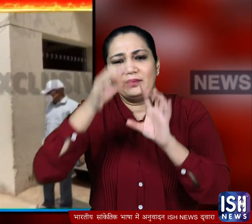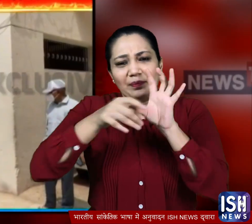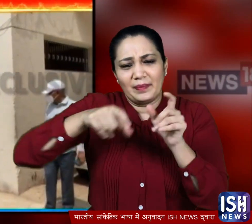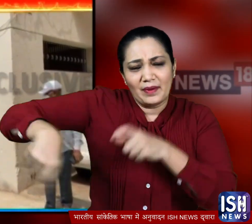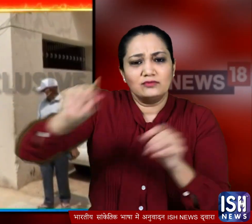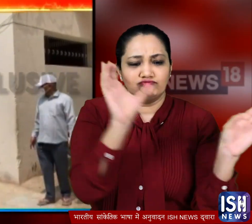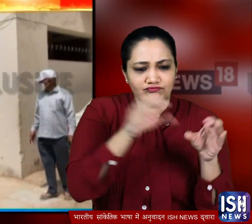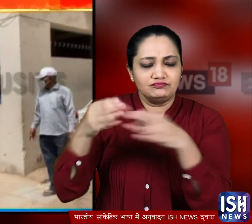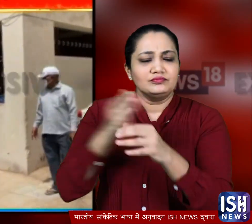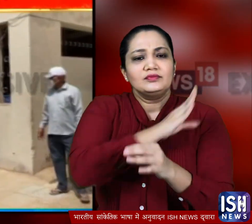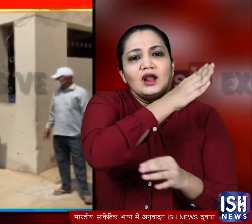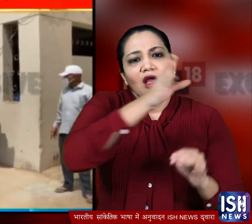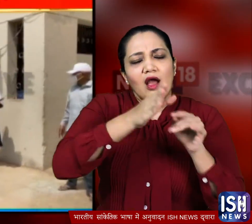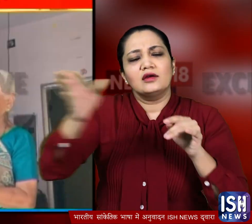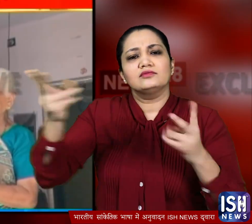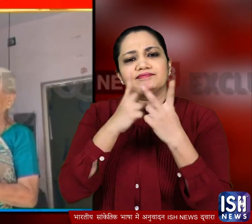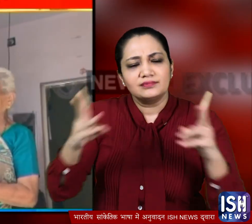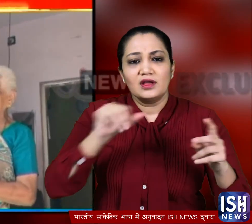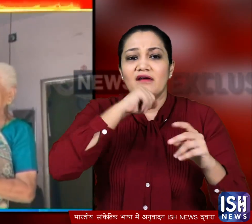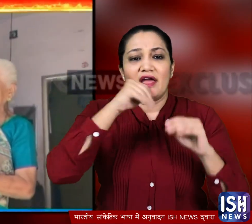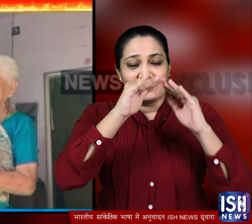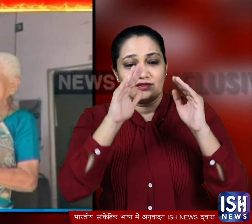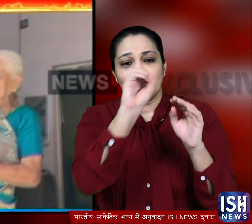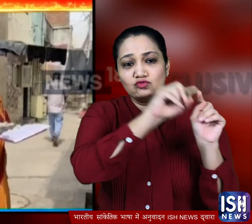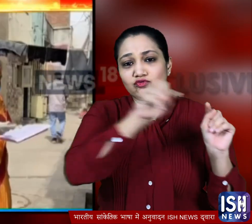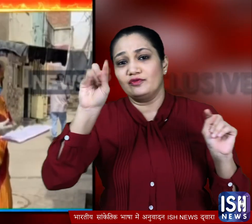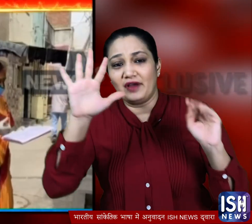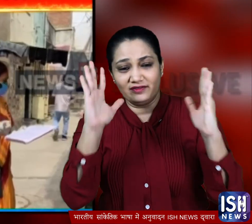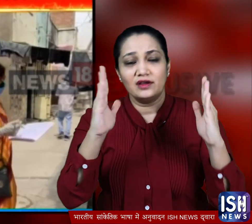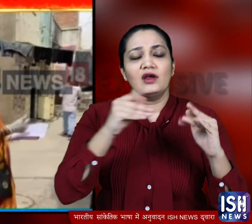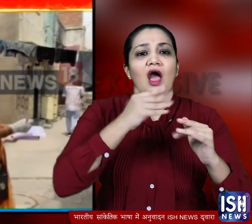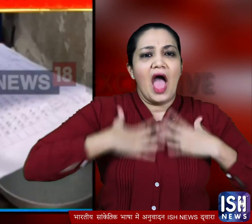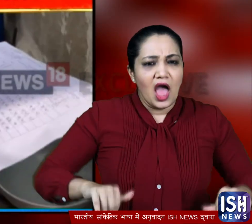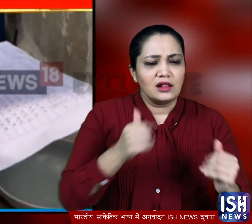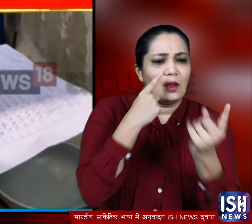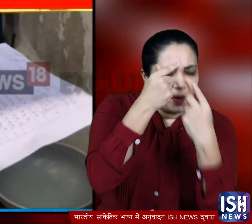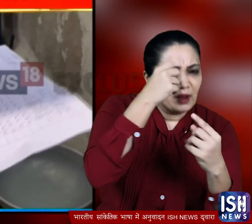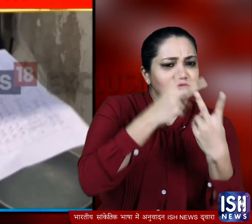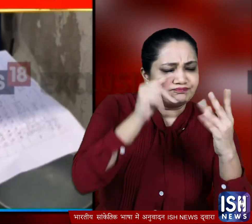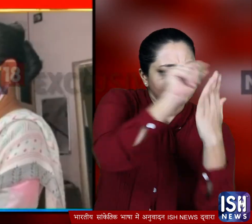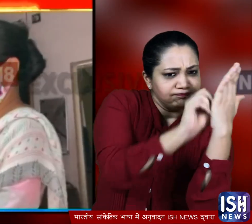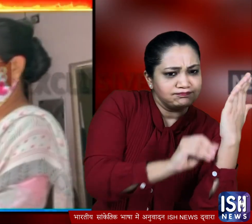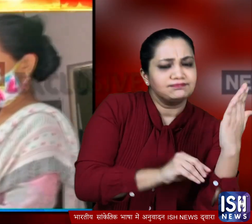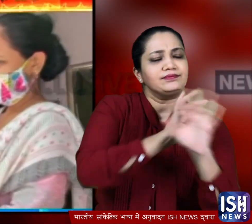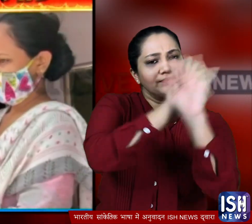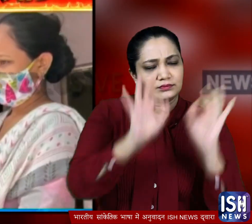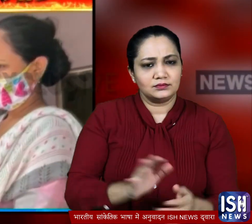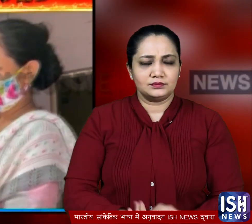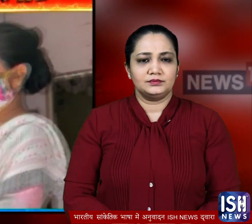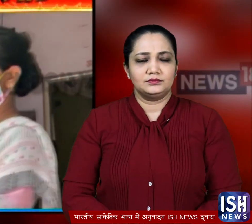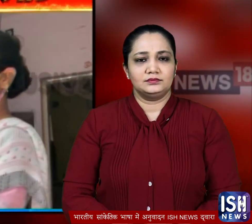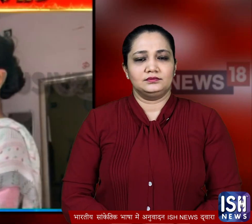गईं, जिन्होंने शहर के अलग अलग इलाकों में जाकर 5 साल तक के बच्चों के स्वास्थ्य से जुड़ी जानकारियां जुटाने का काम शुरू कर दिया। सांस लेने में